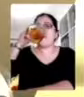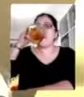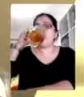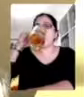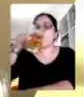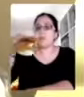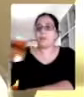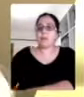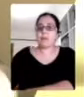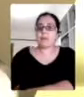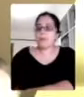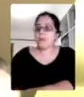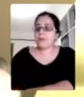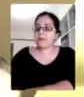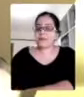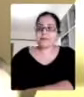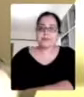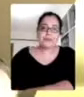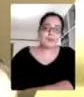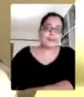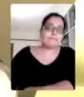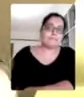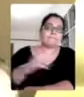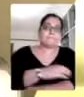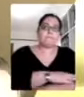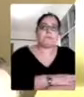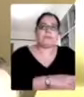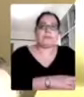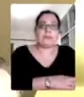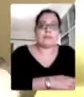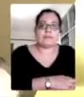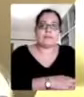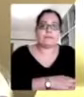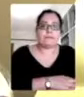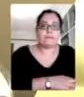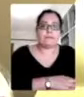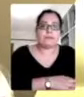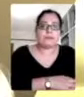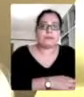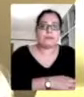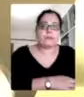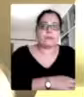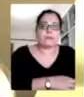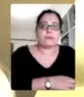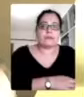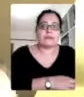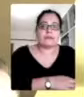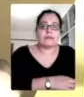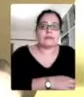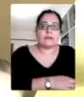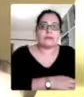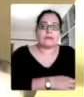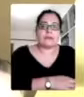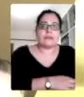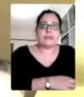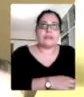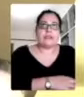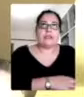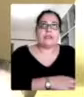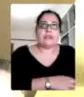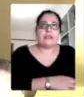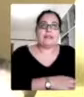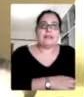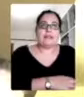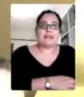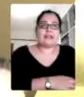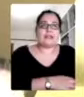içerisinde olan bir ülke değil. Bence fiyatları kalitesine göre uygundur GG'lerin. Ucuz demem aslında.